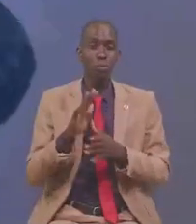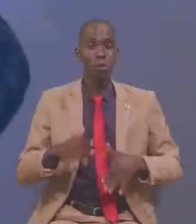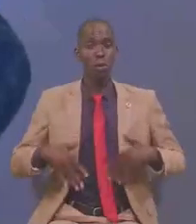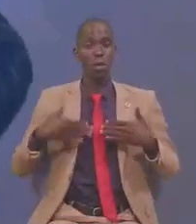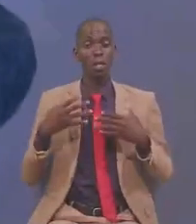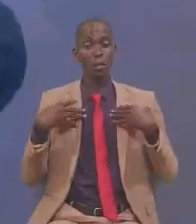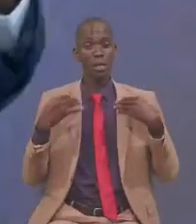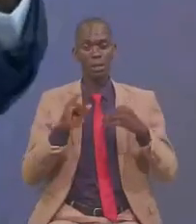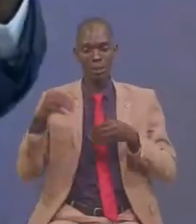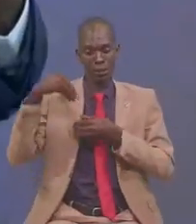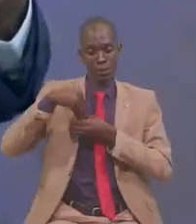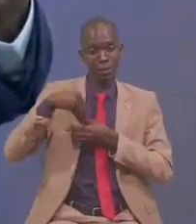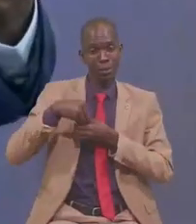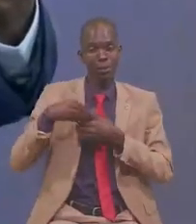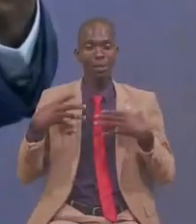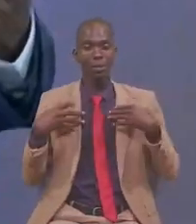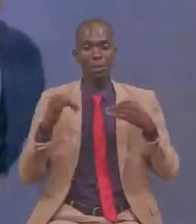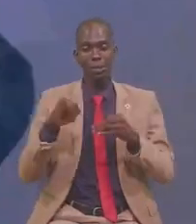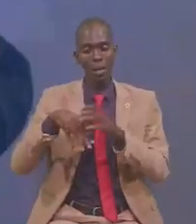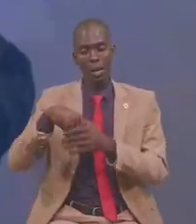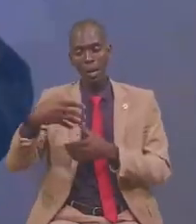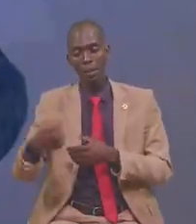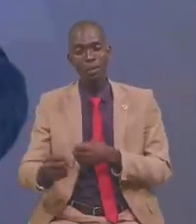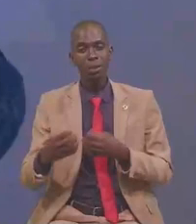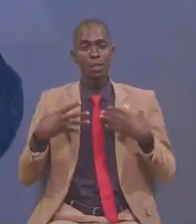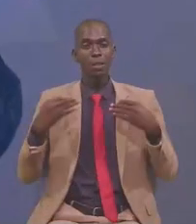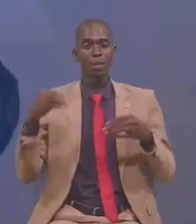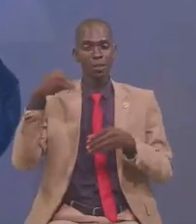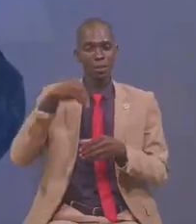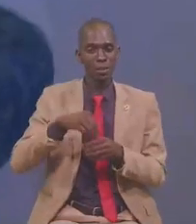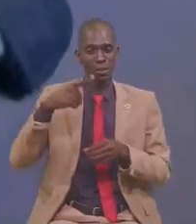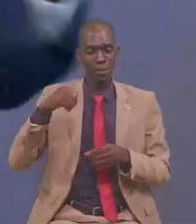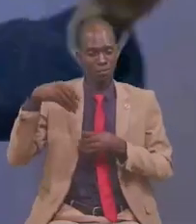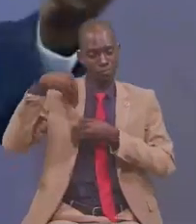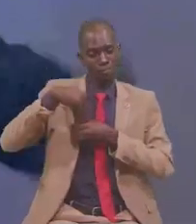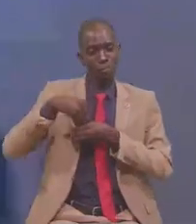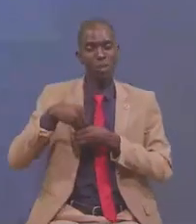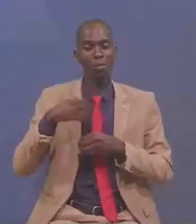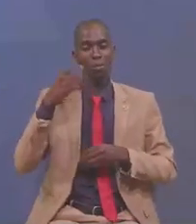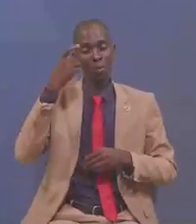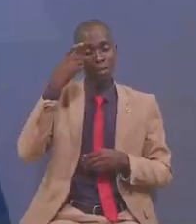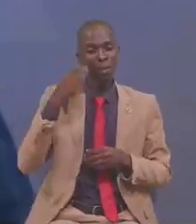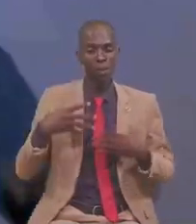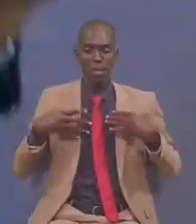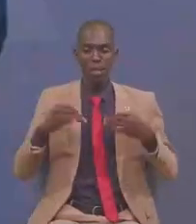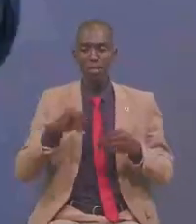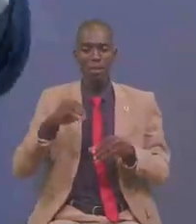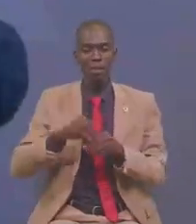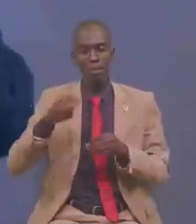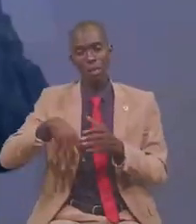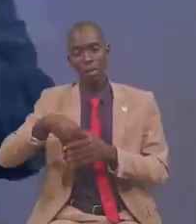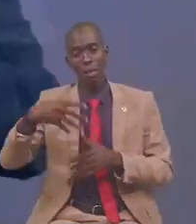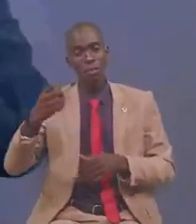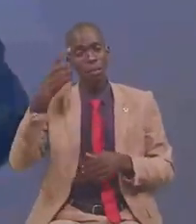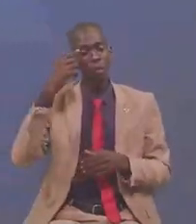guérison dedans, la guérison à l'extérieur, la guérison dans l'homme intérieur, la guérison dans l'homme extérieur, vous